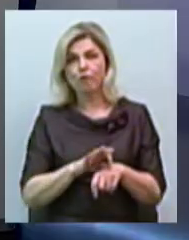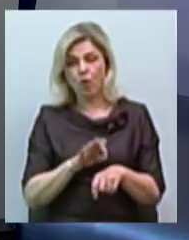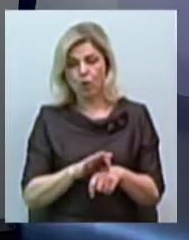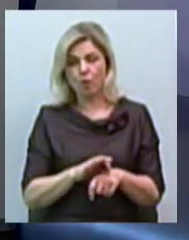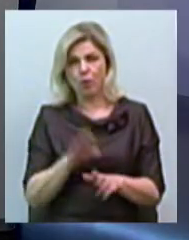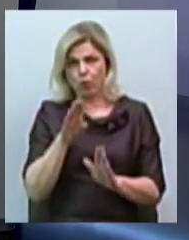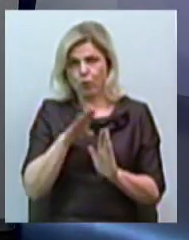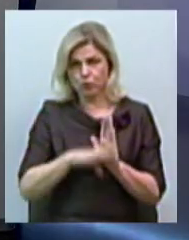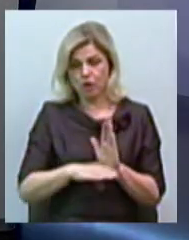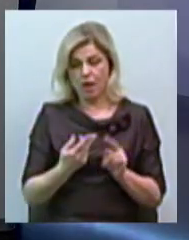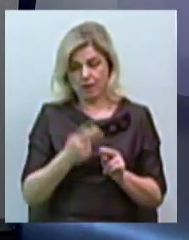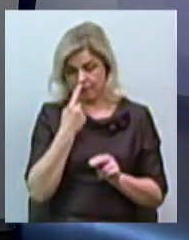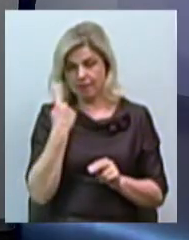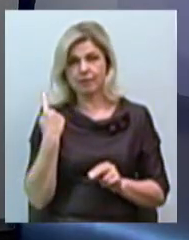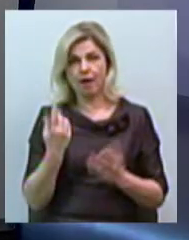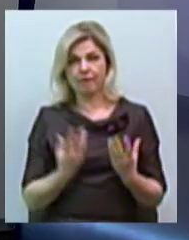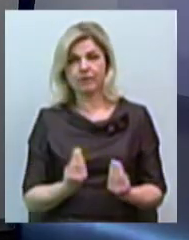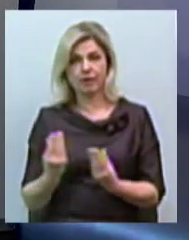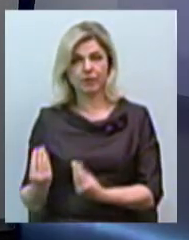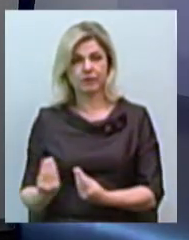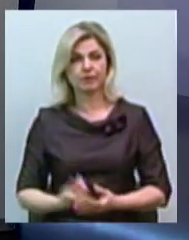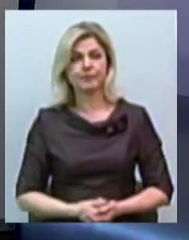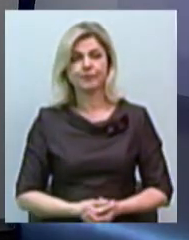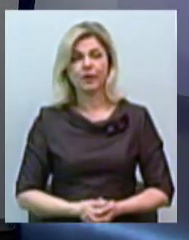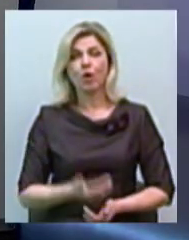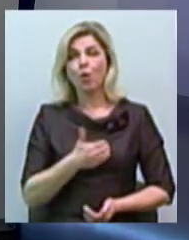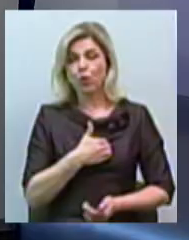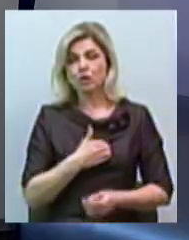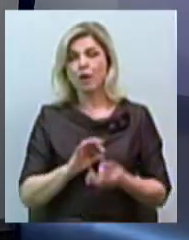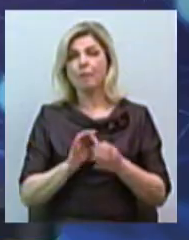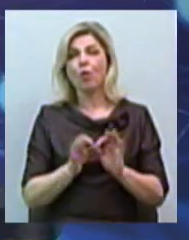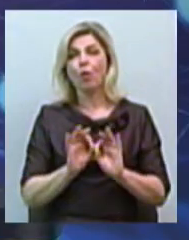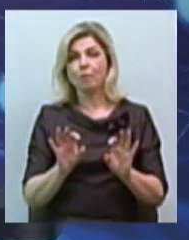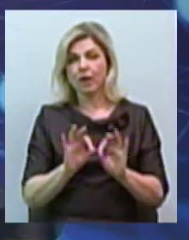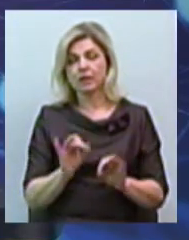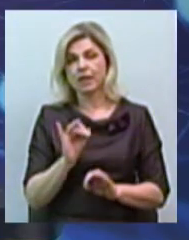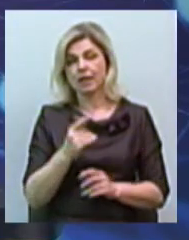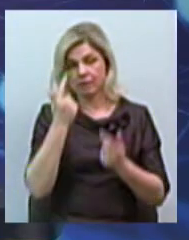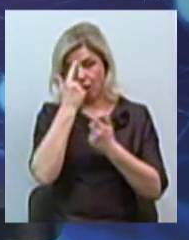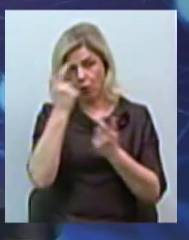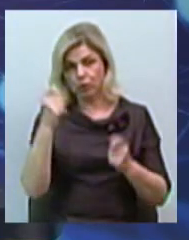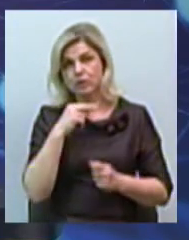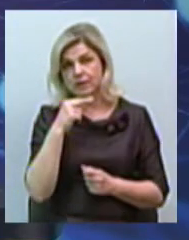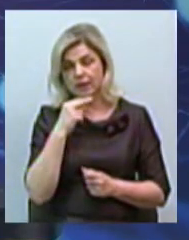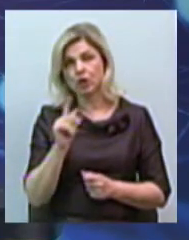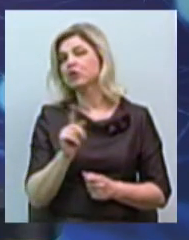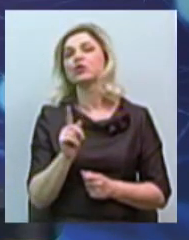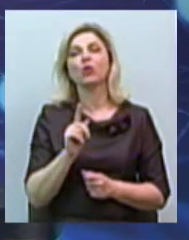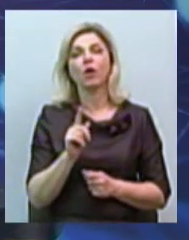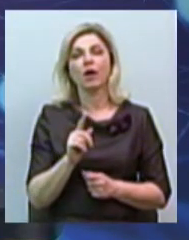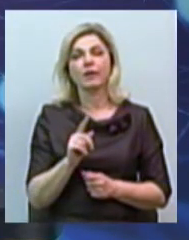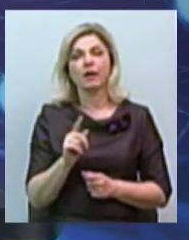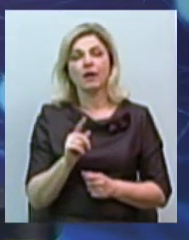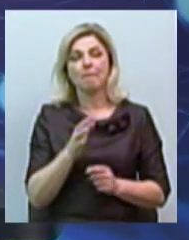лише цими днями? Я хочу прокоментувати і сказати те, наголосити на тому, що інкубаційний